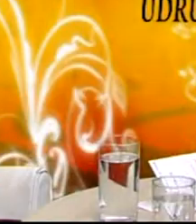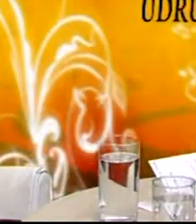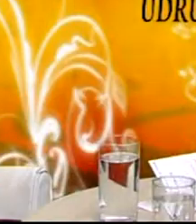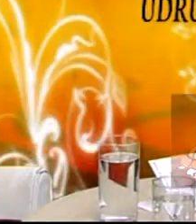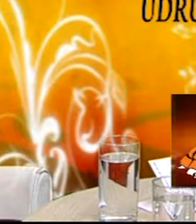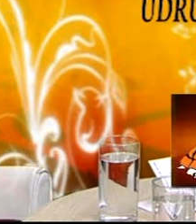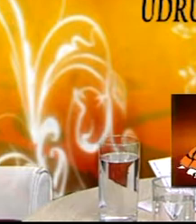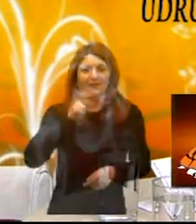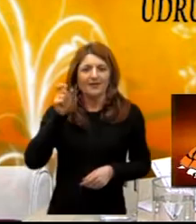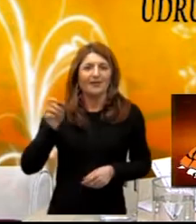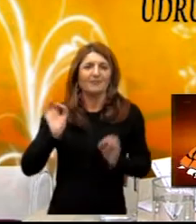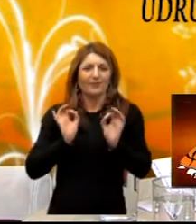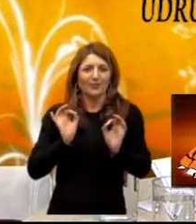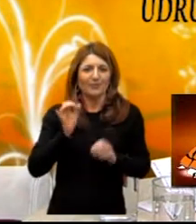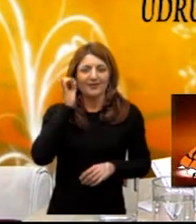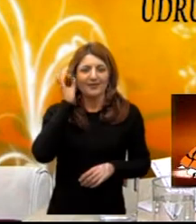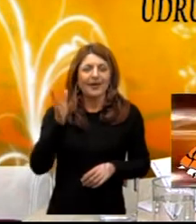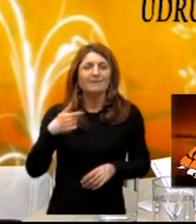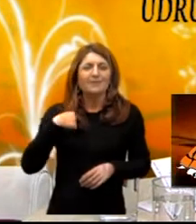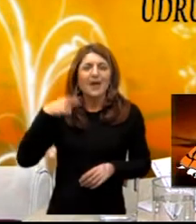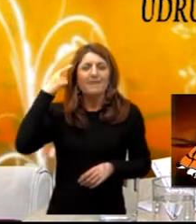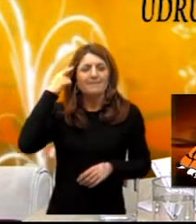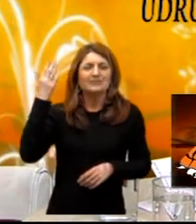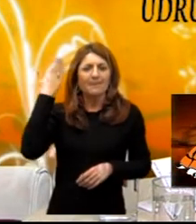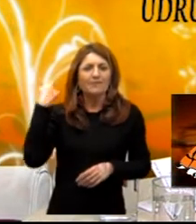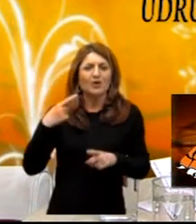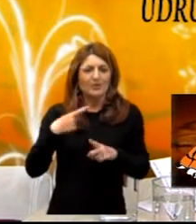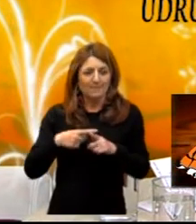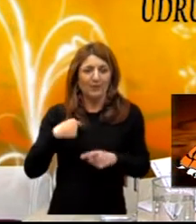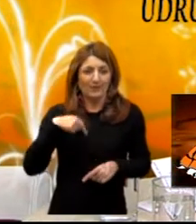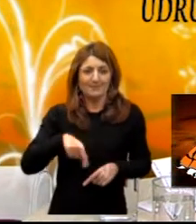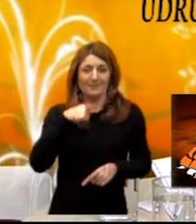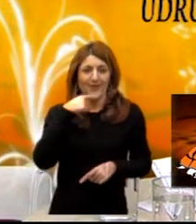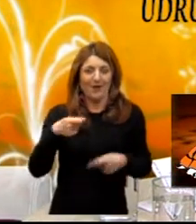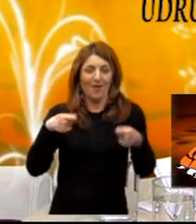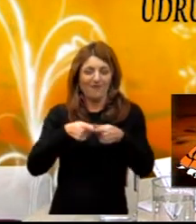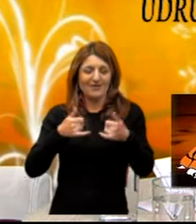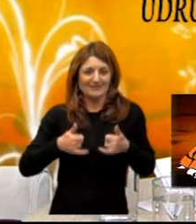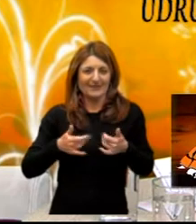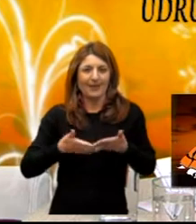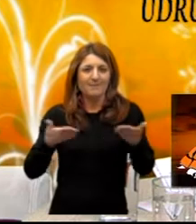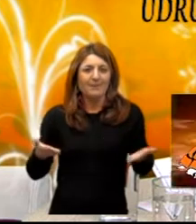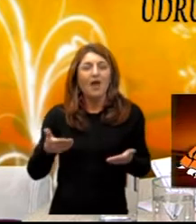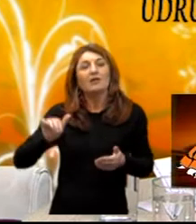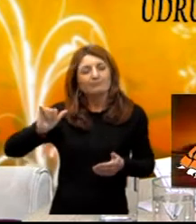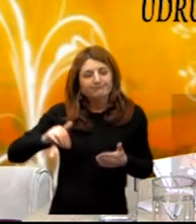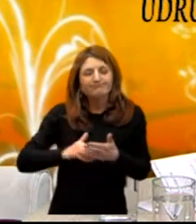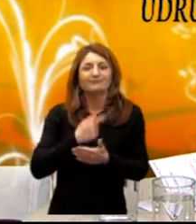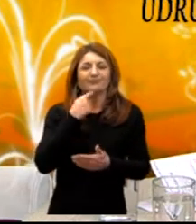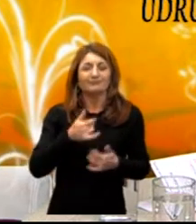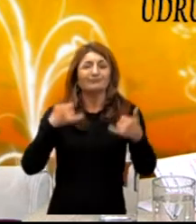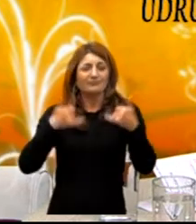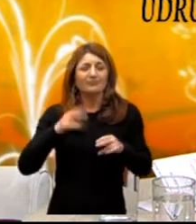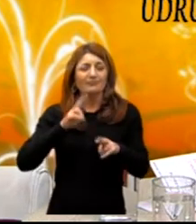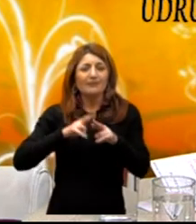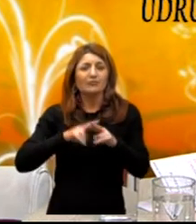Poštovani gledatelji, dobar vam dan. Ja mislim da sam prošli put i najavila ovu emisiju, ali da vas još jednom spomenem. Danas